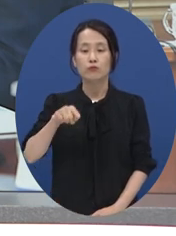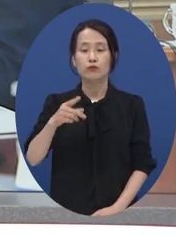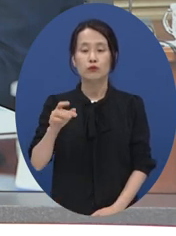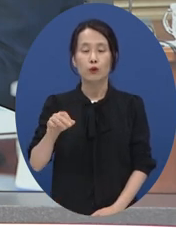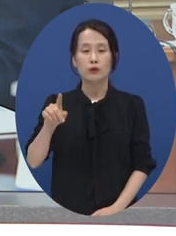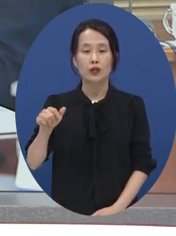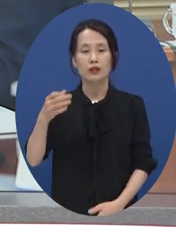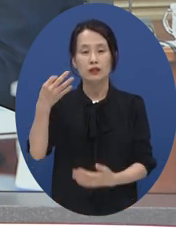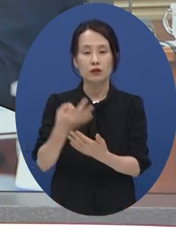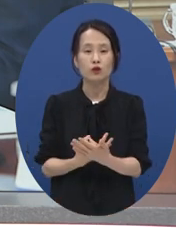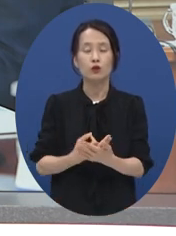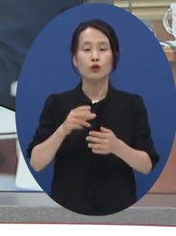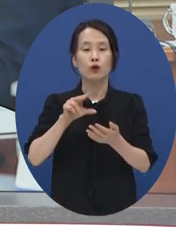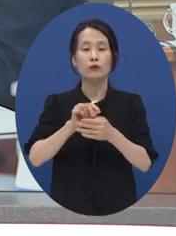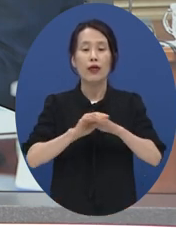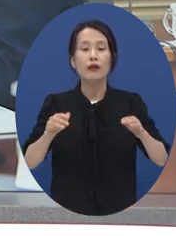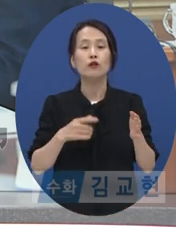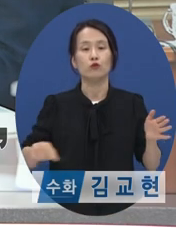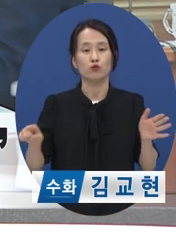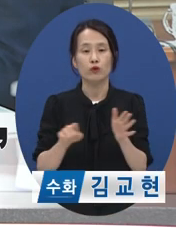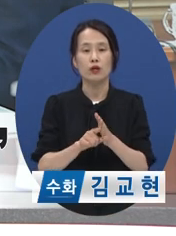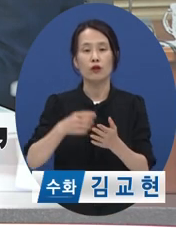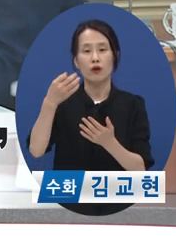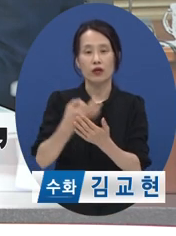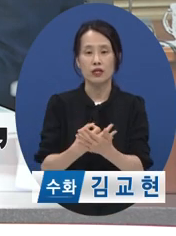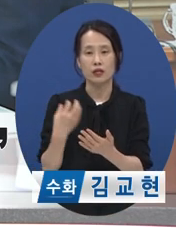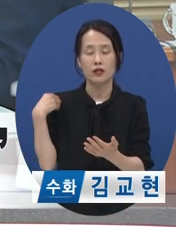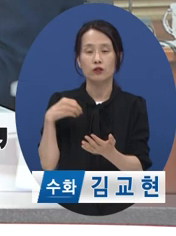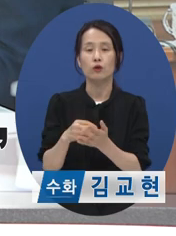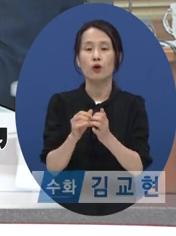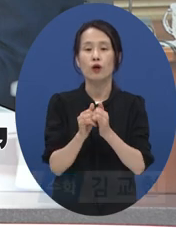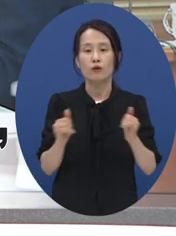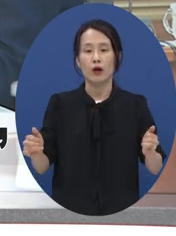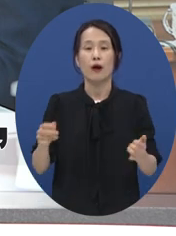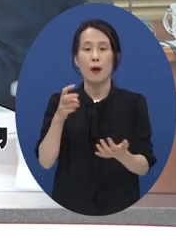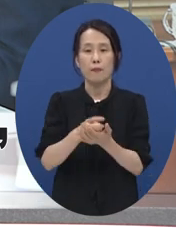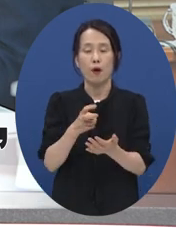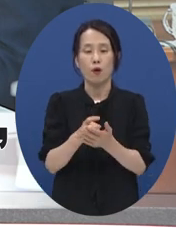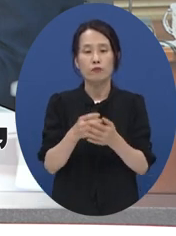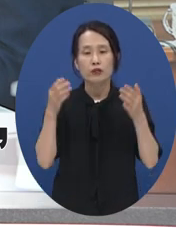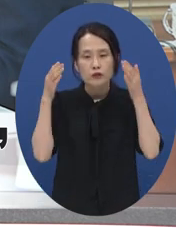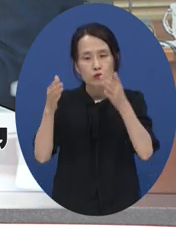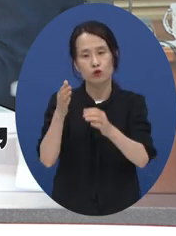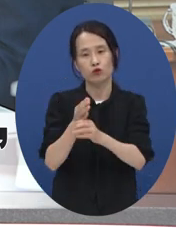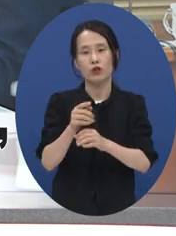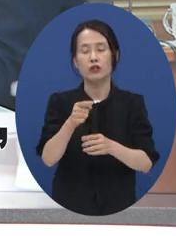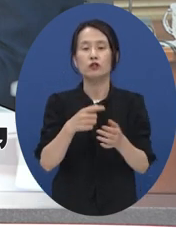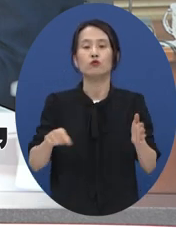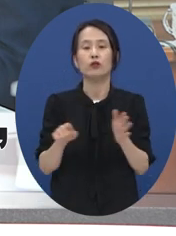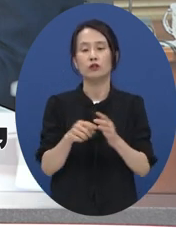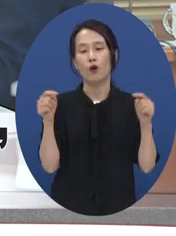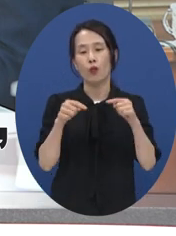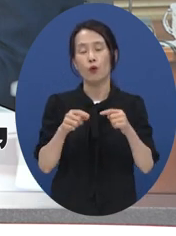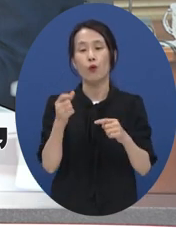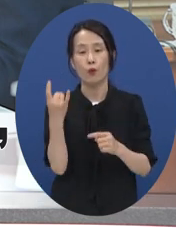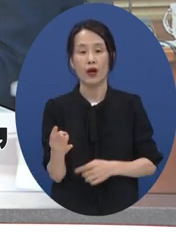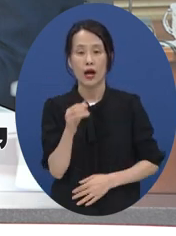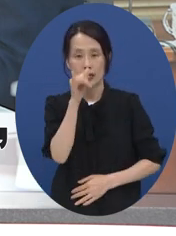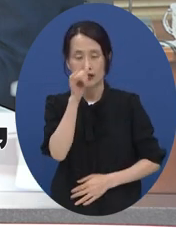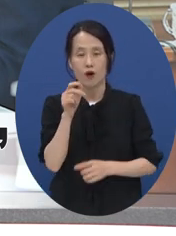부동산 불로소득 문제를 해결하기 위한 대안으로 개발이익 도민 환원제가 주목받고 있습니다. 이를 논의하기 위한 국회